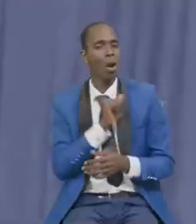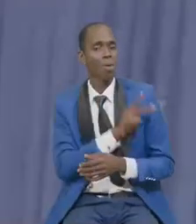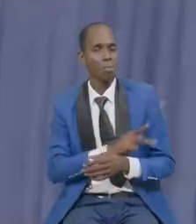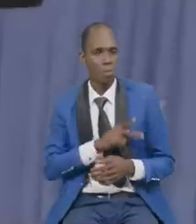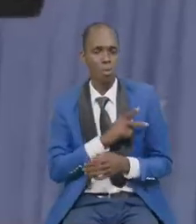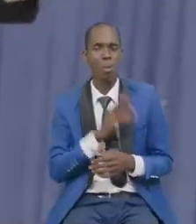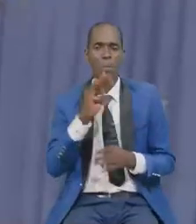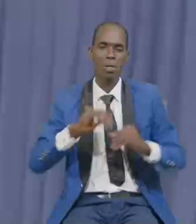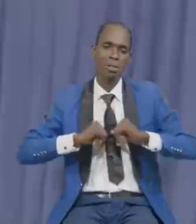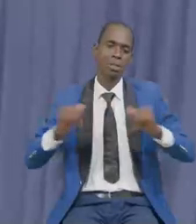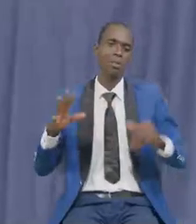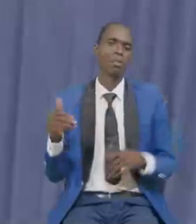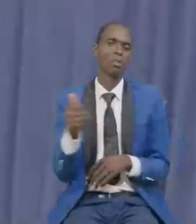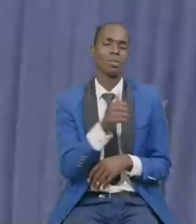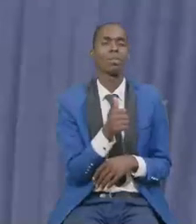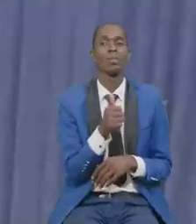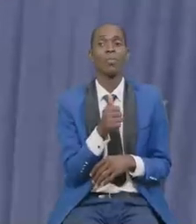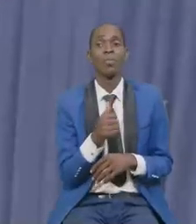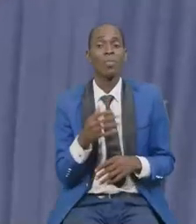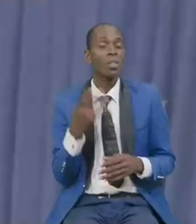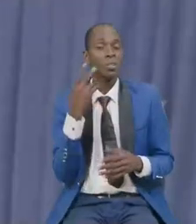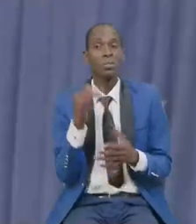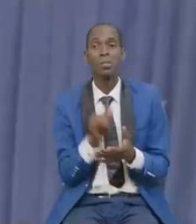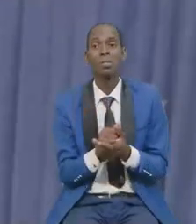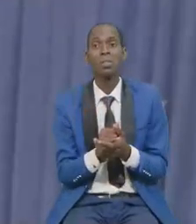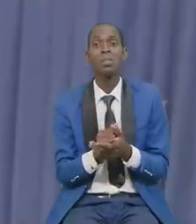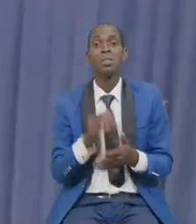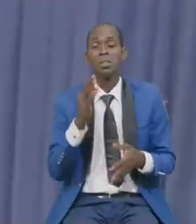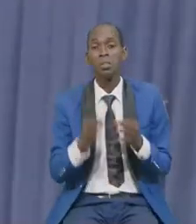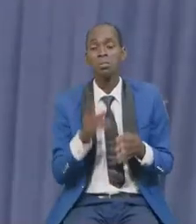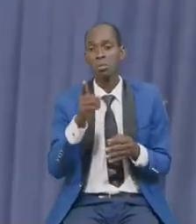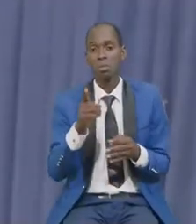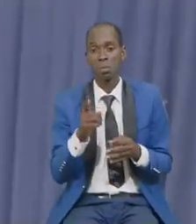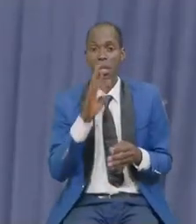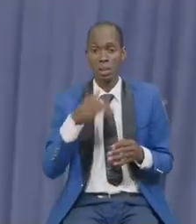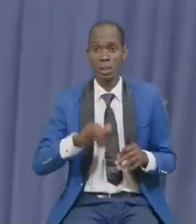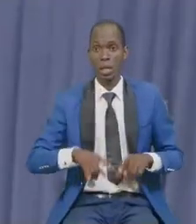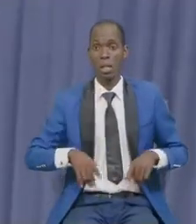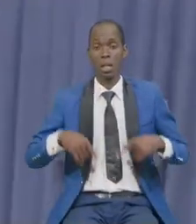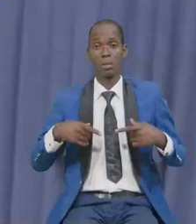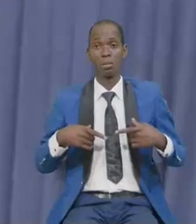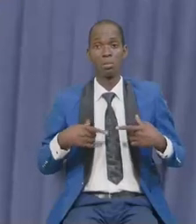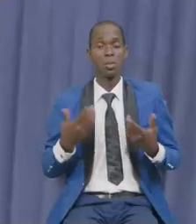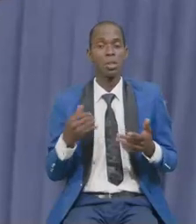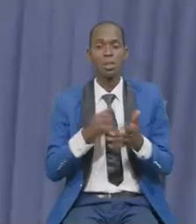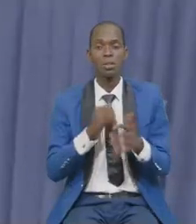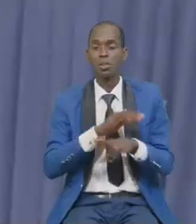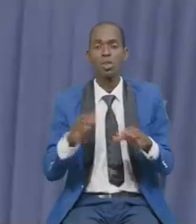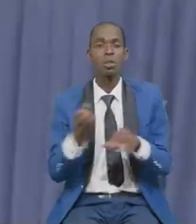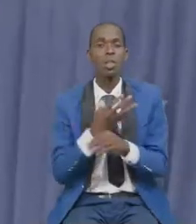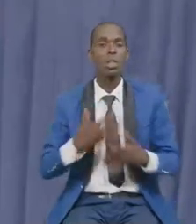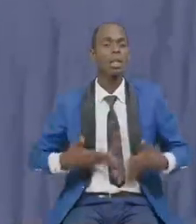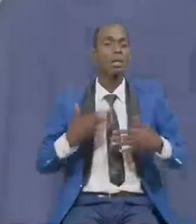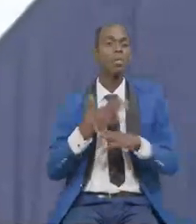cela. Si tu te prives de cela, tu seras vivant. Ça ne va pas t'ôter la vie. Tu te